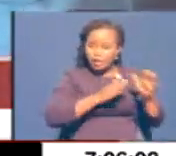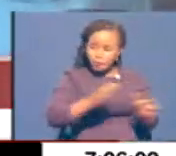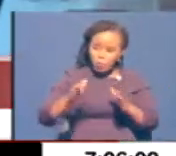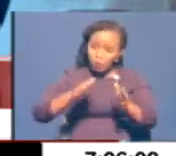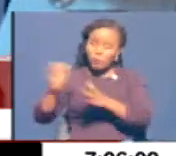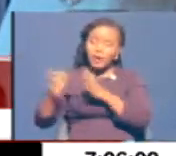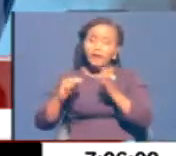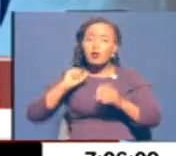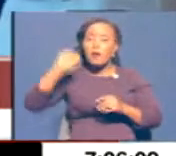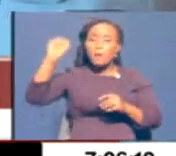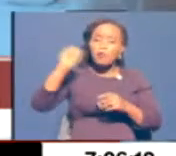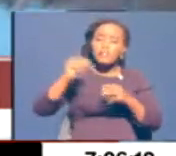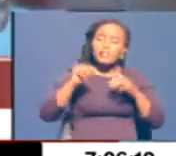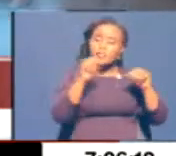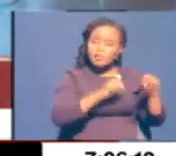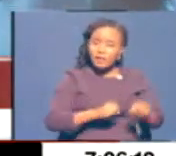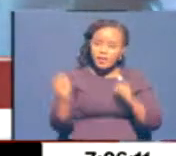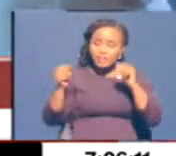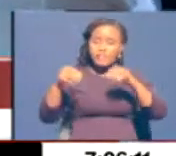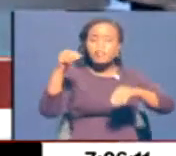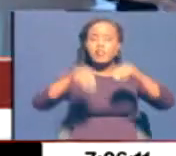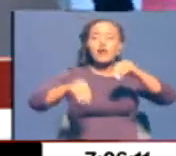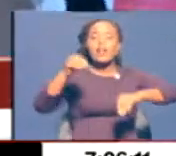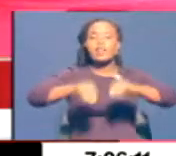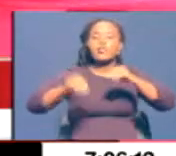ya uchaguzi mkuu wa mwaka ujao.